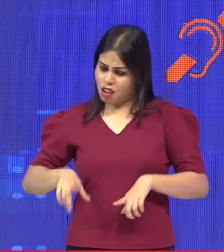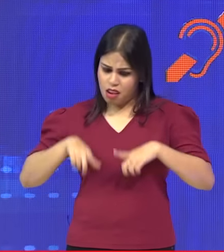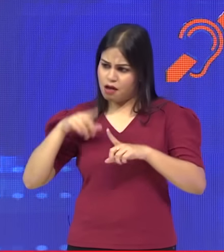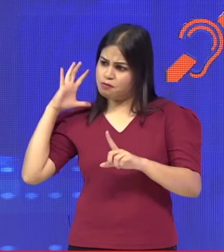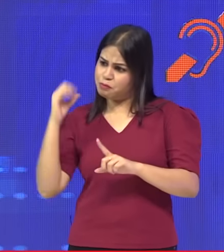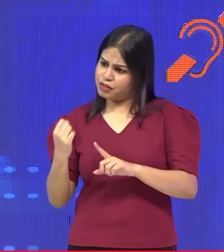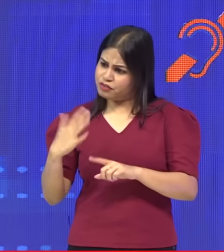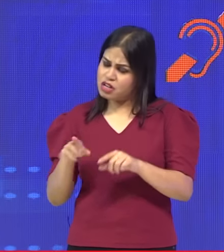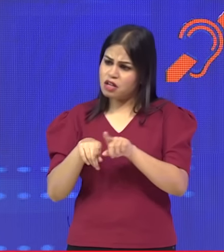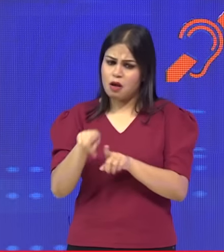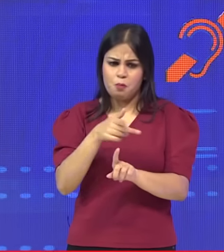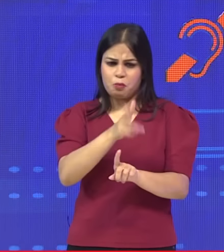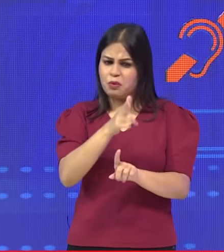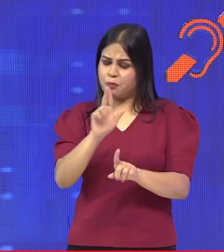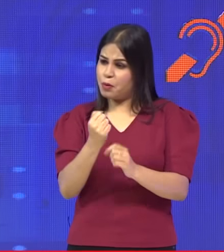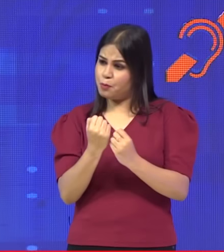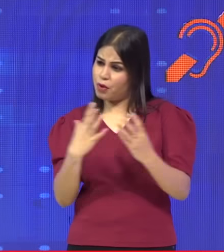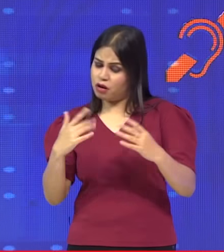छेद करेंगे